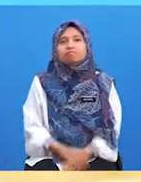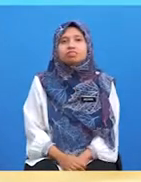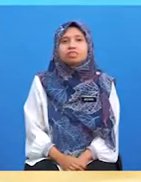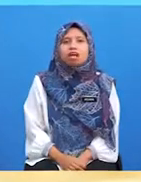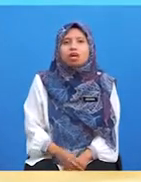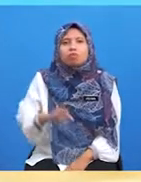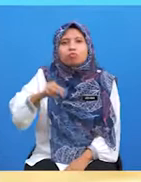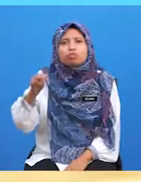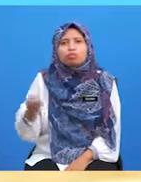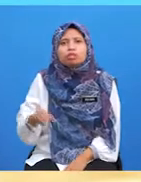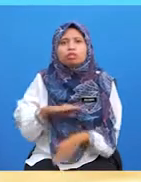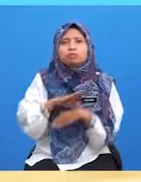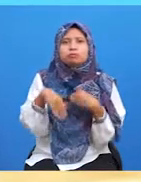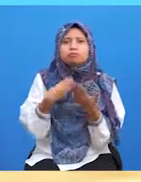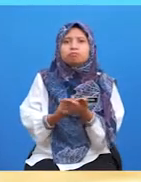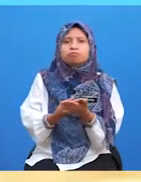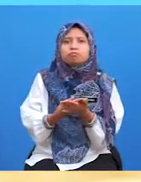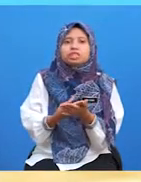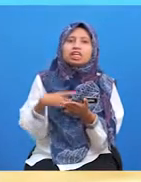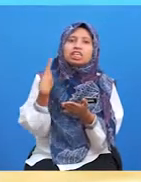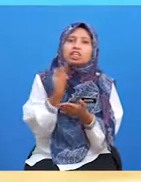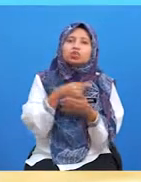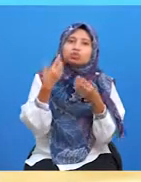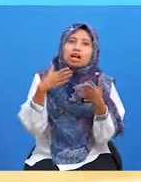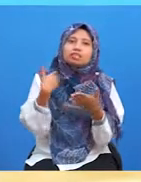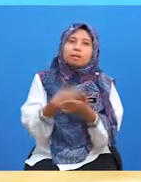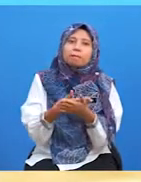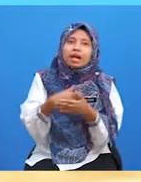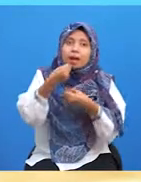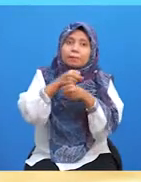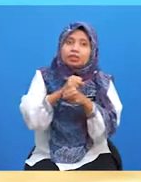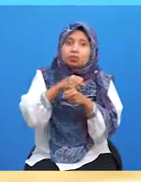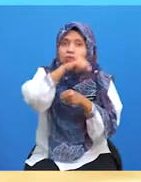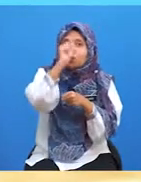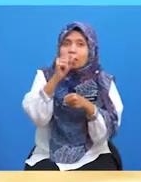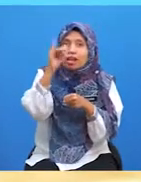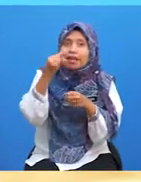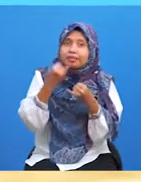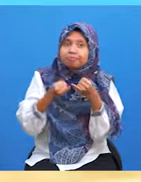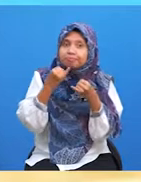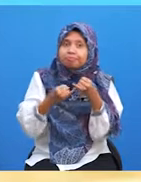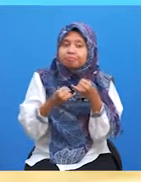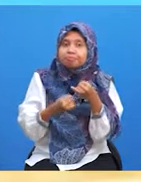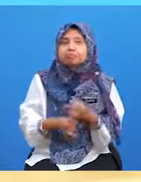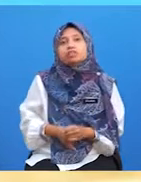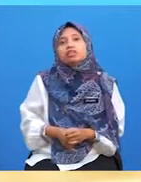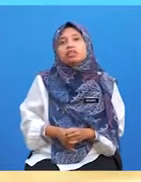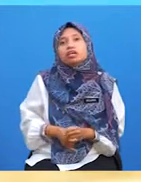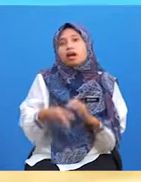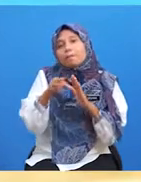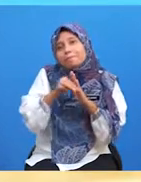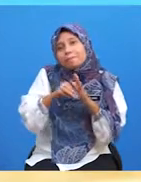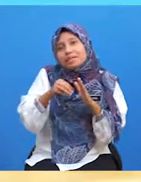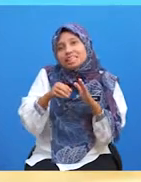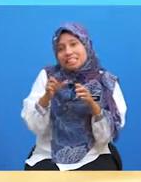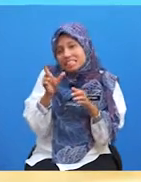Murid-murid, nampaknya kita telah pun sampai ke bentuk soalan yang terakhir, iaitu mengisi